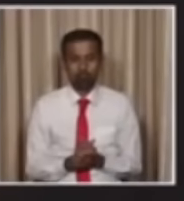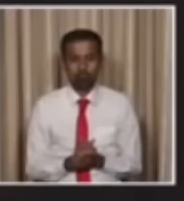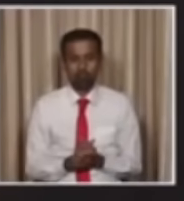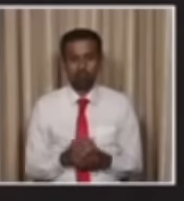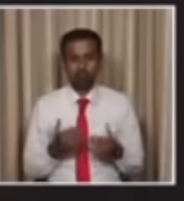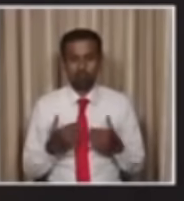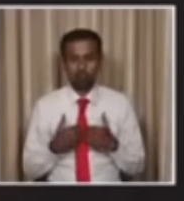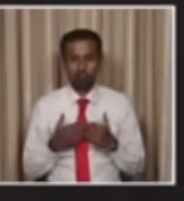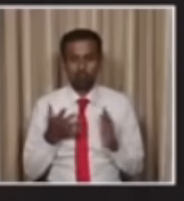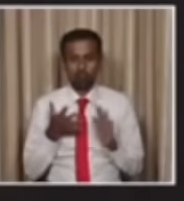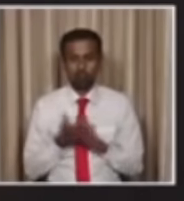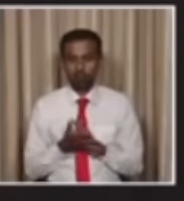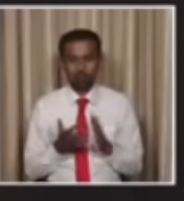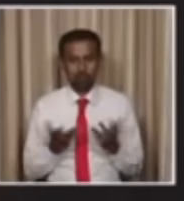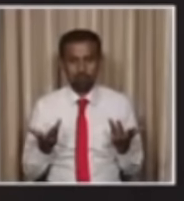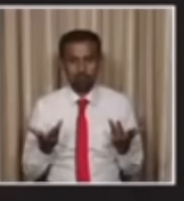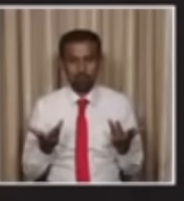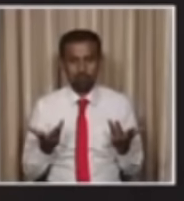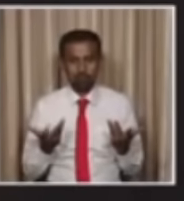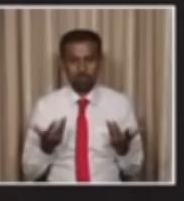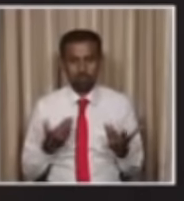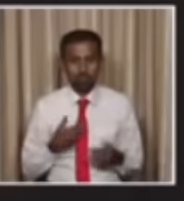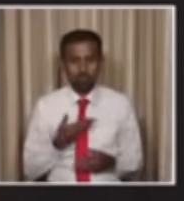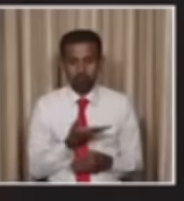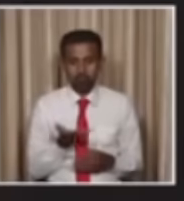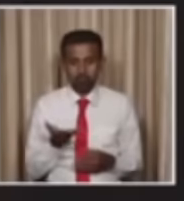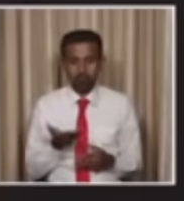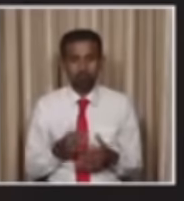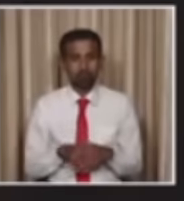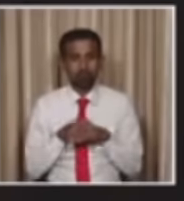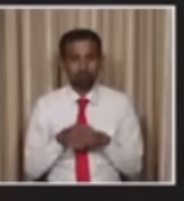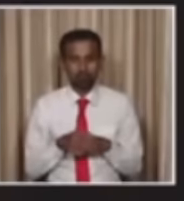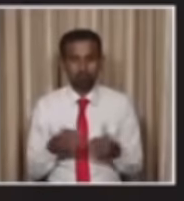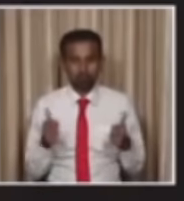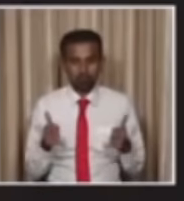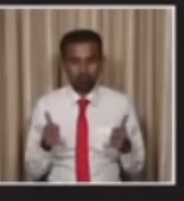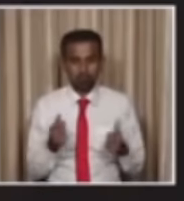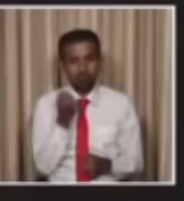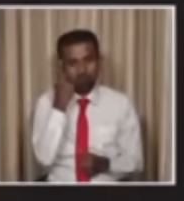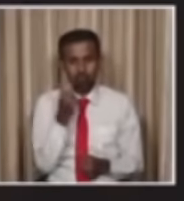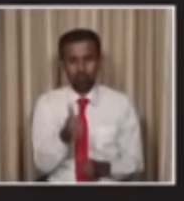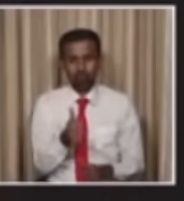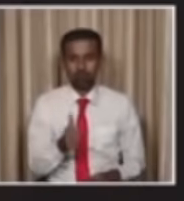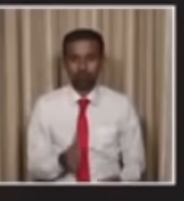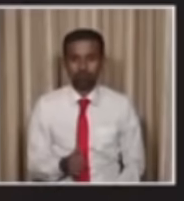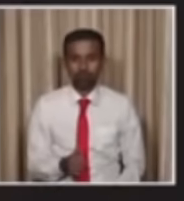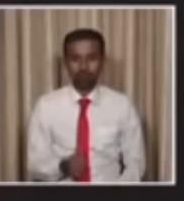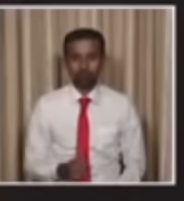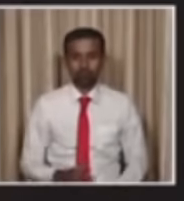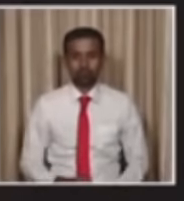අපේ වැරැද්දක් නැහැ. අපි මේ සඳහා සුබපතනවා. අදහස හොඳයි.